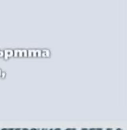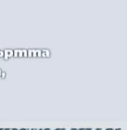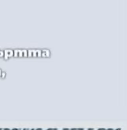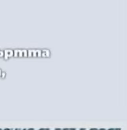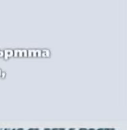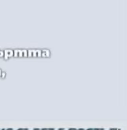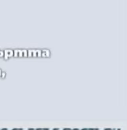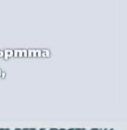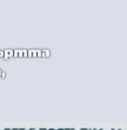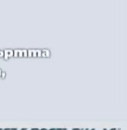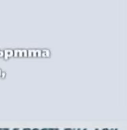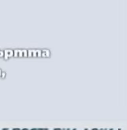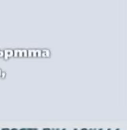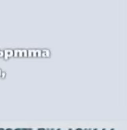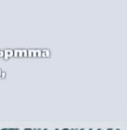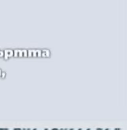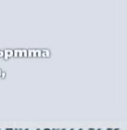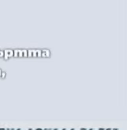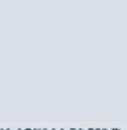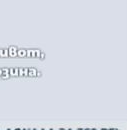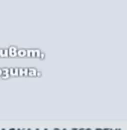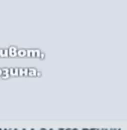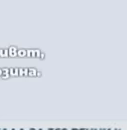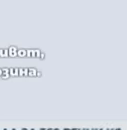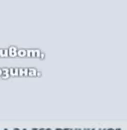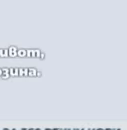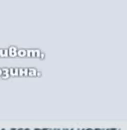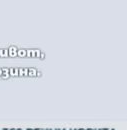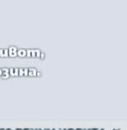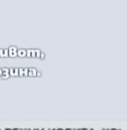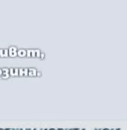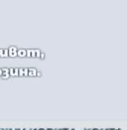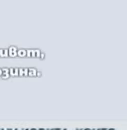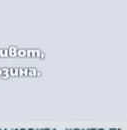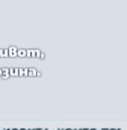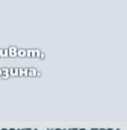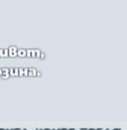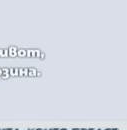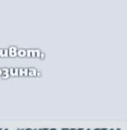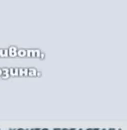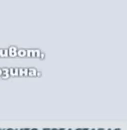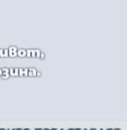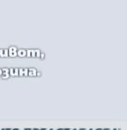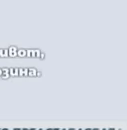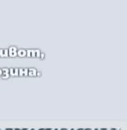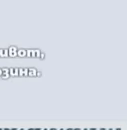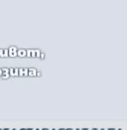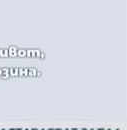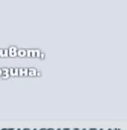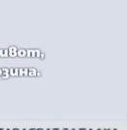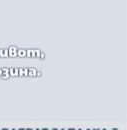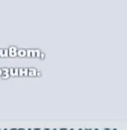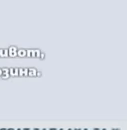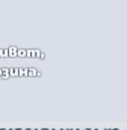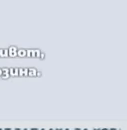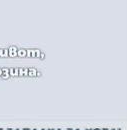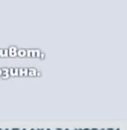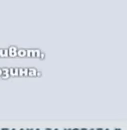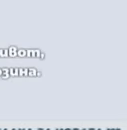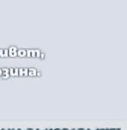late majesty's death and my accession, we recall with great affection her long life,